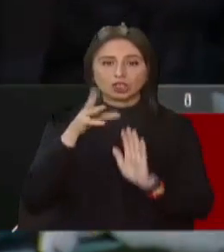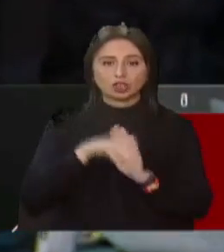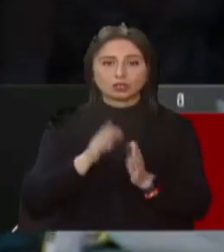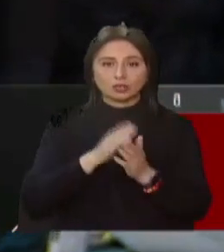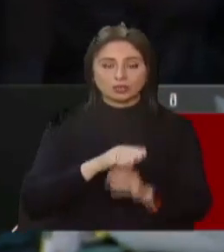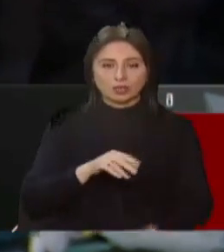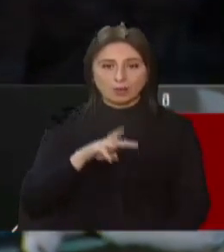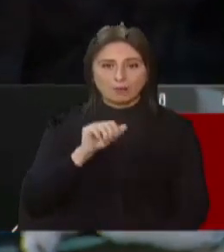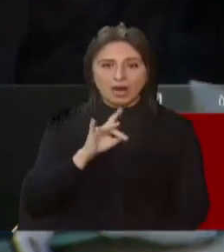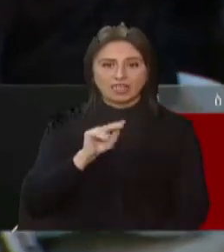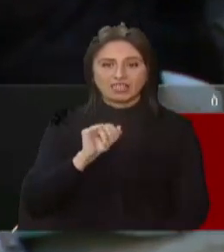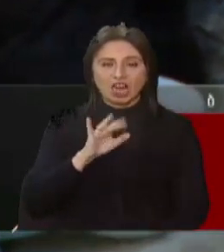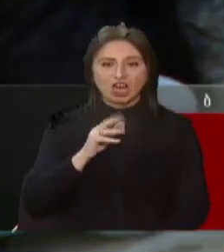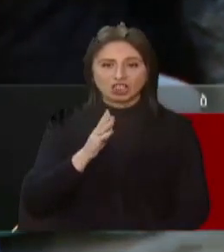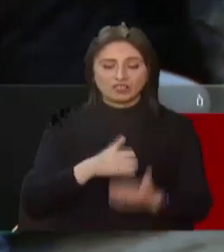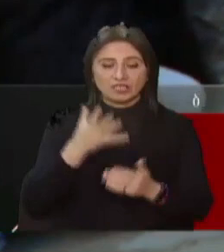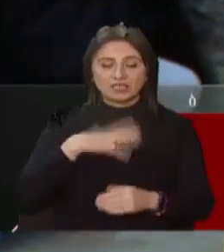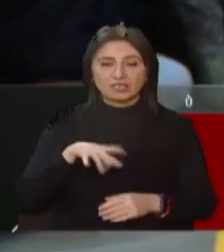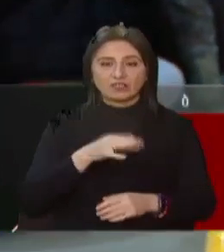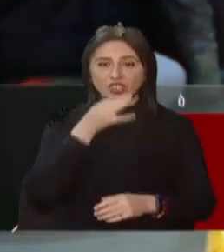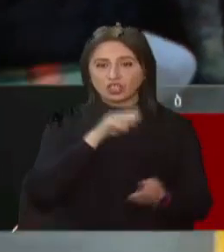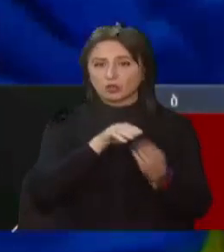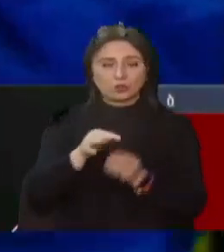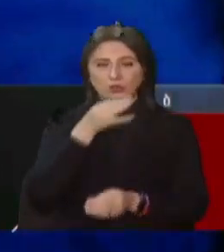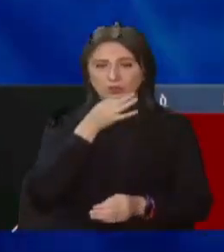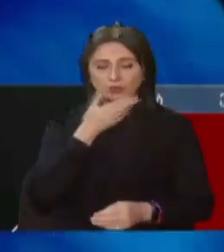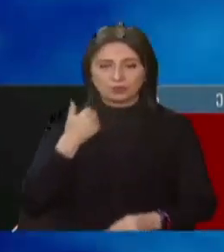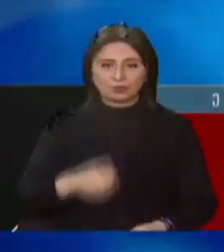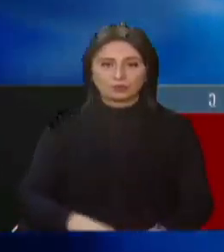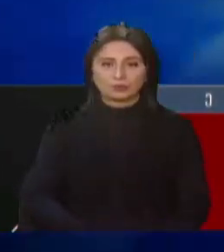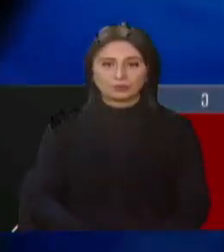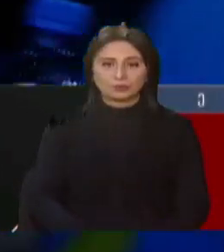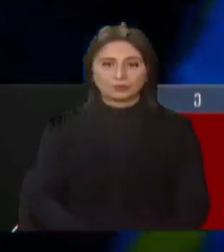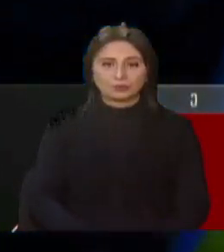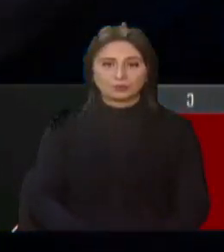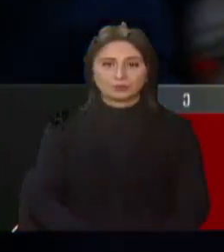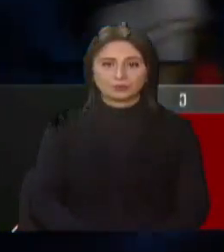არის ალექსანდრე მარტიაშვილი, რომელიც საქართველოში ჯერ არ ჩამოუსვენებიათ.